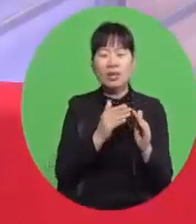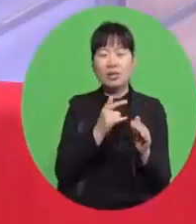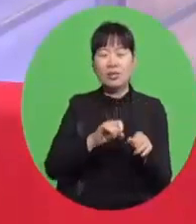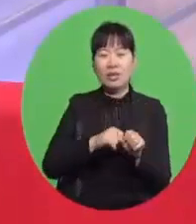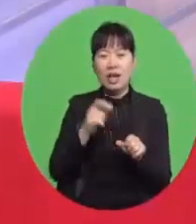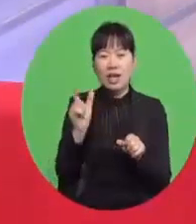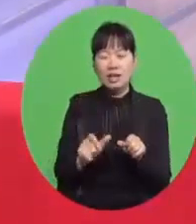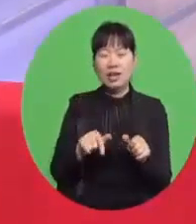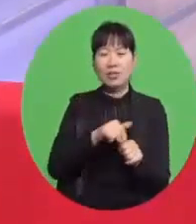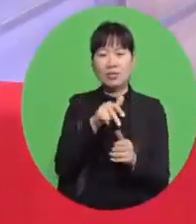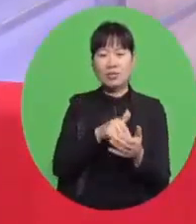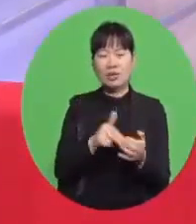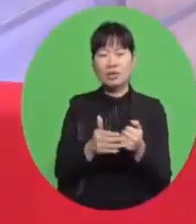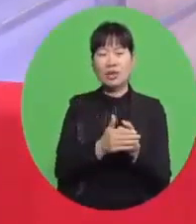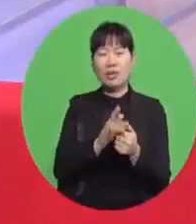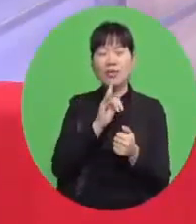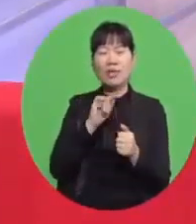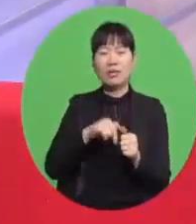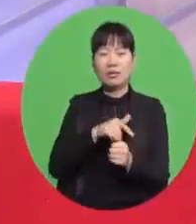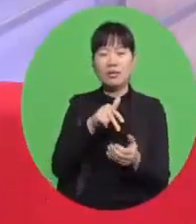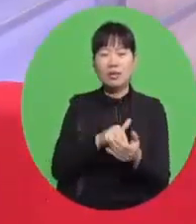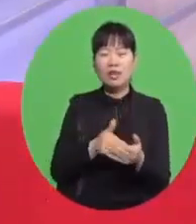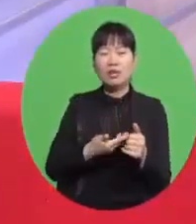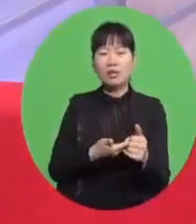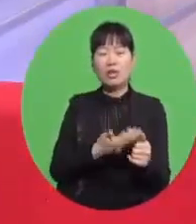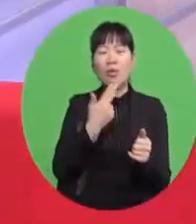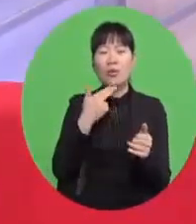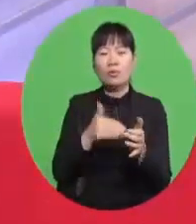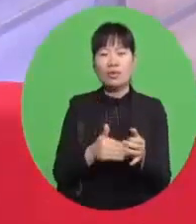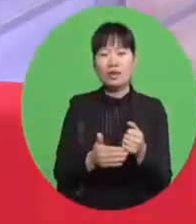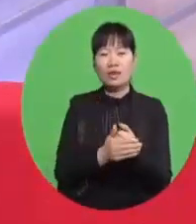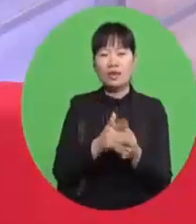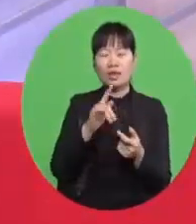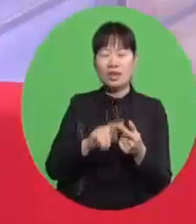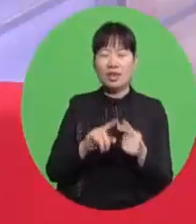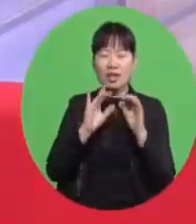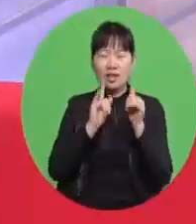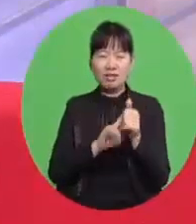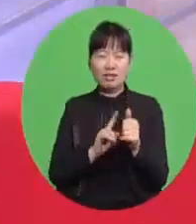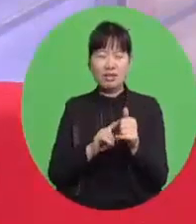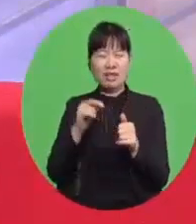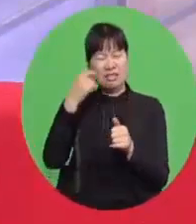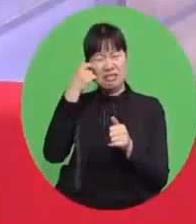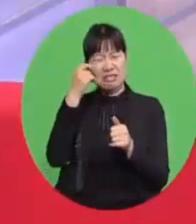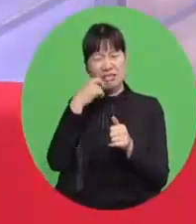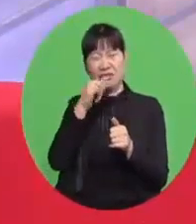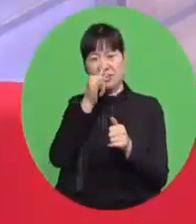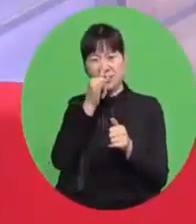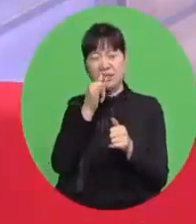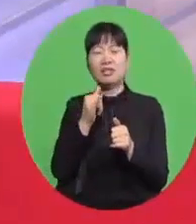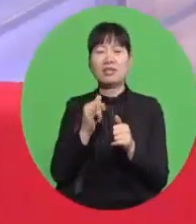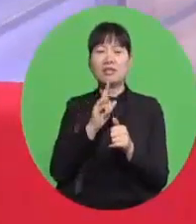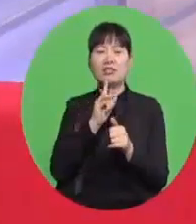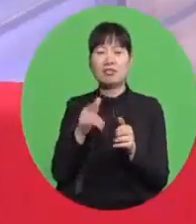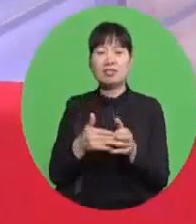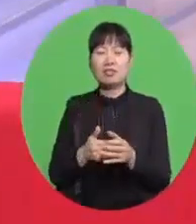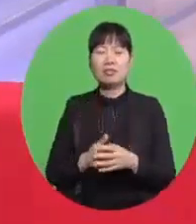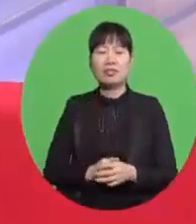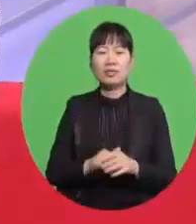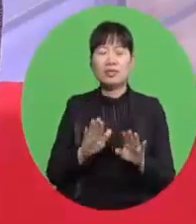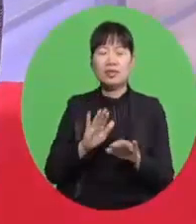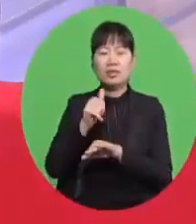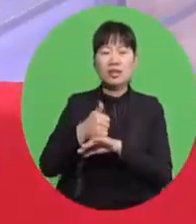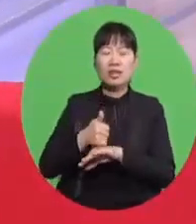강압적인 분위기라서 말할 분위기 자체를 안 주게 되면은 이런 아이들도 이렇게 징징거림을 네. 달고 다닐 수가 있고요.